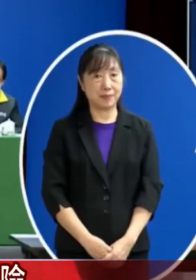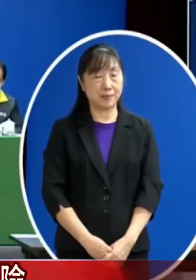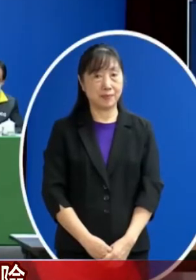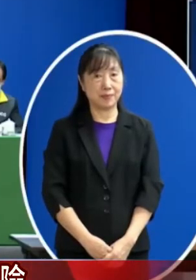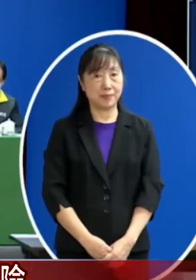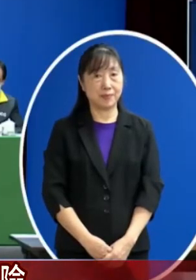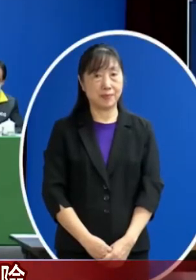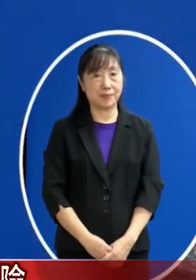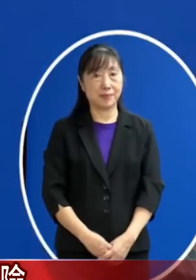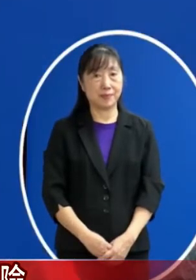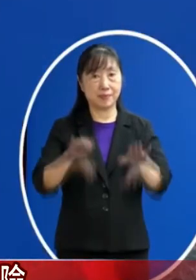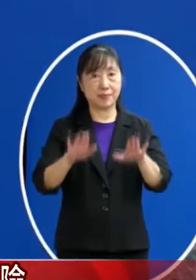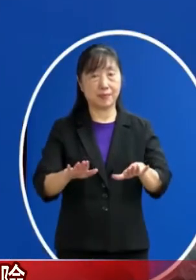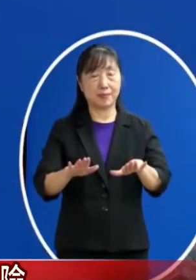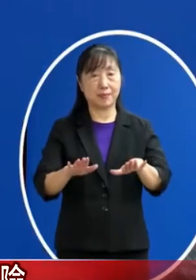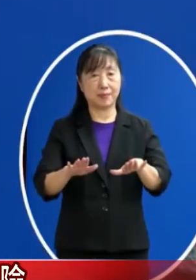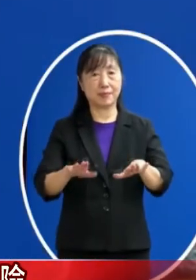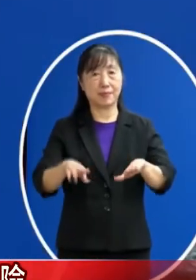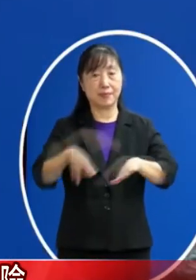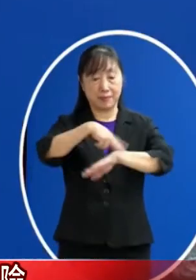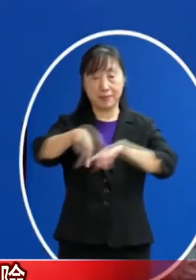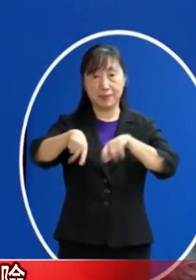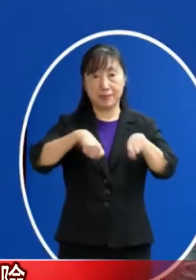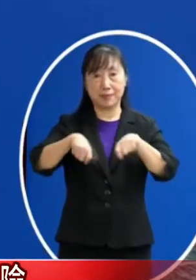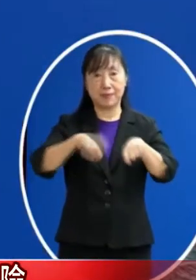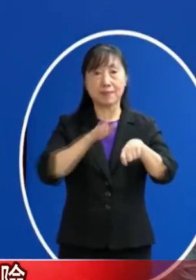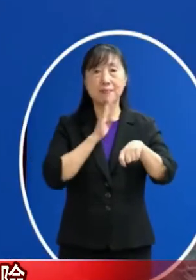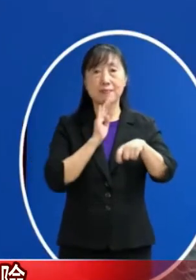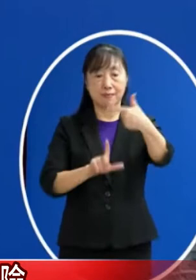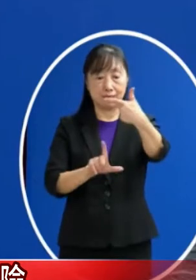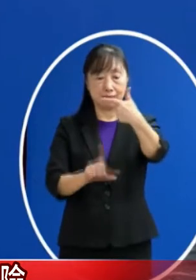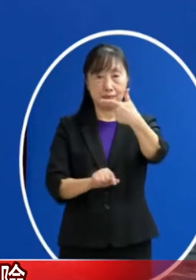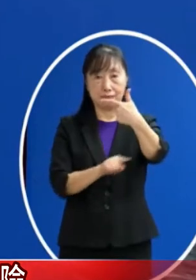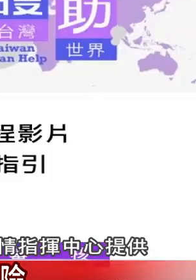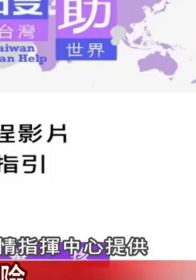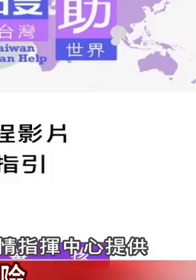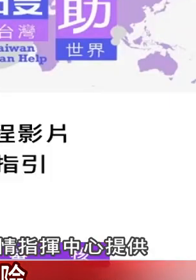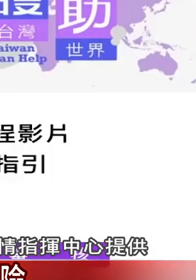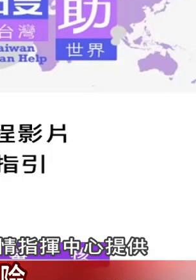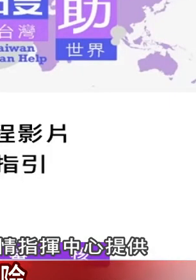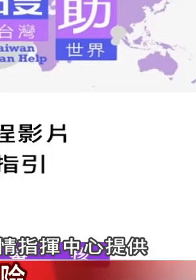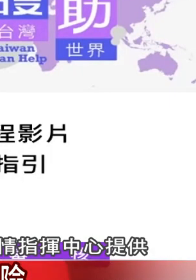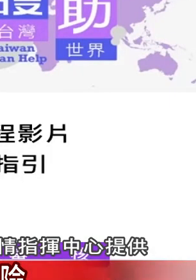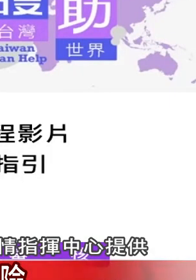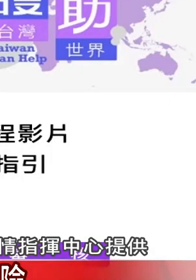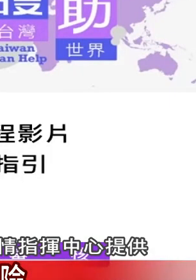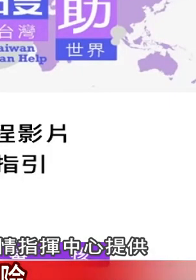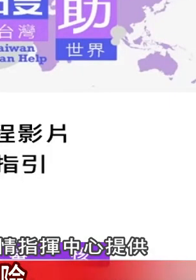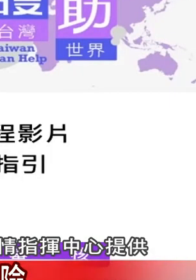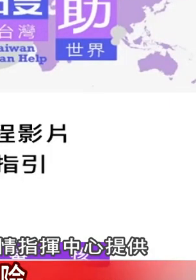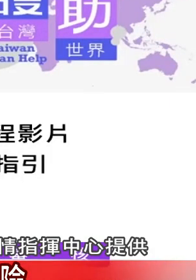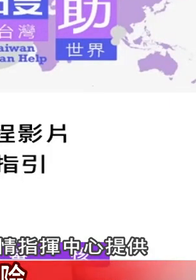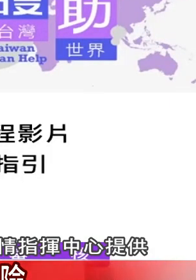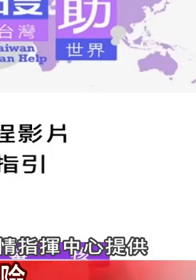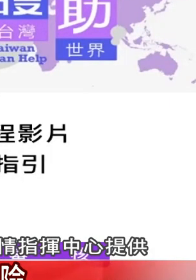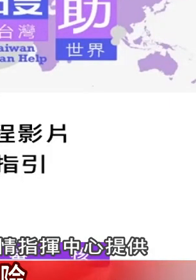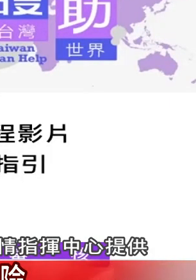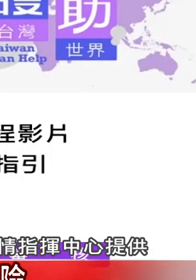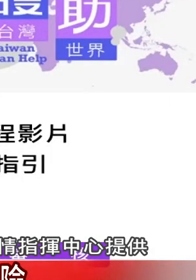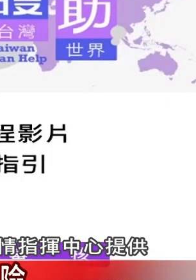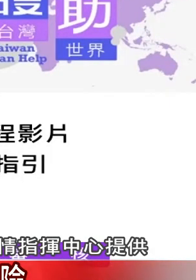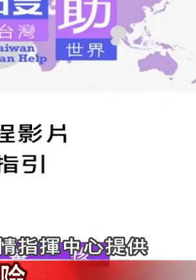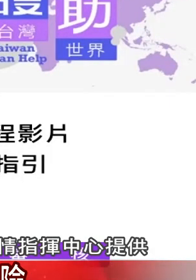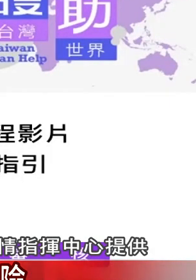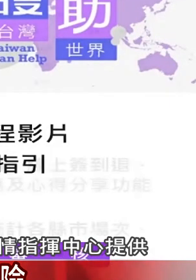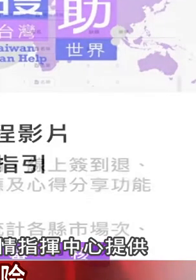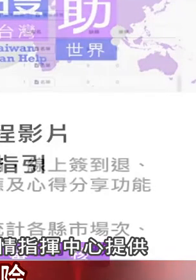当新冠肺炎疫苗大量进到台湾，该如何快速的为民众施打？中央流行疫情指挥中心提前预备如何因